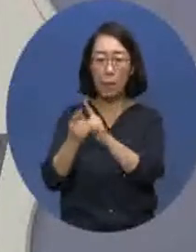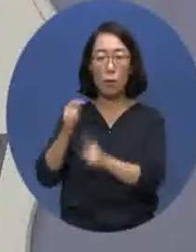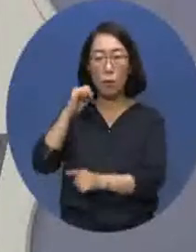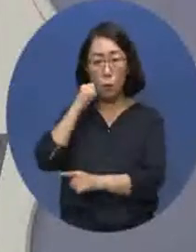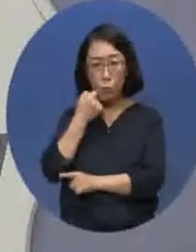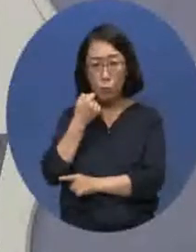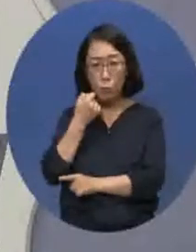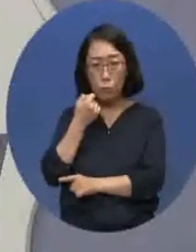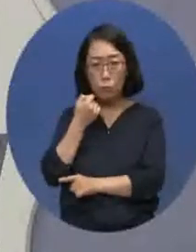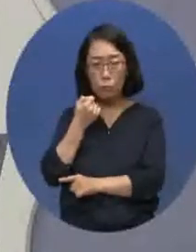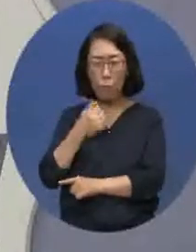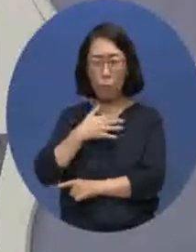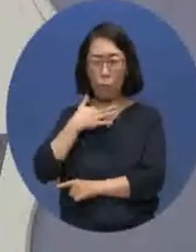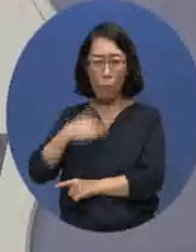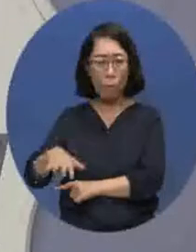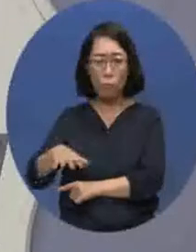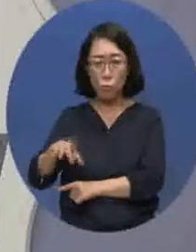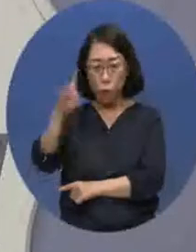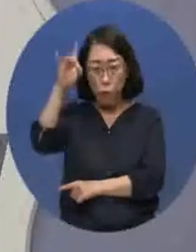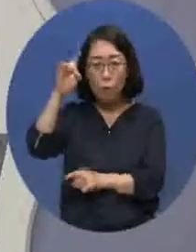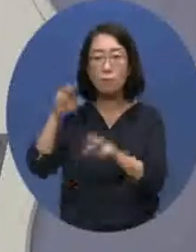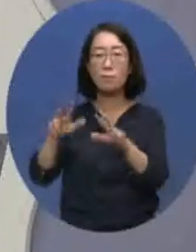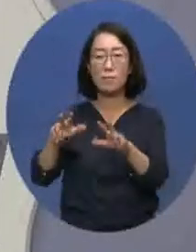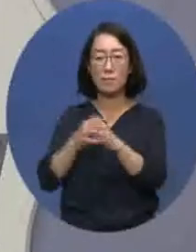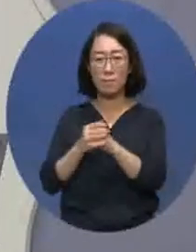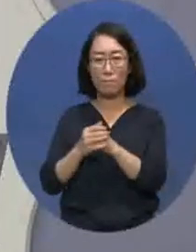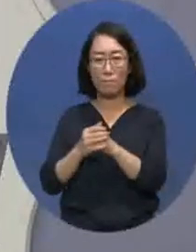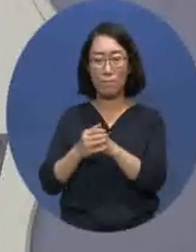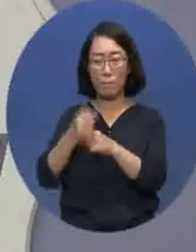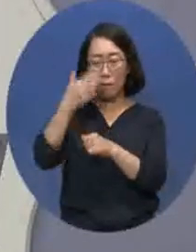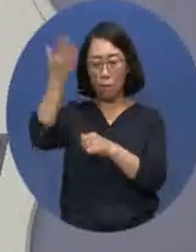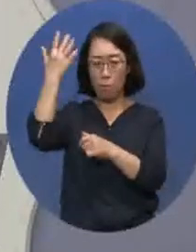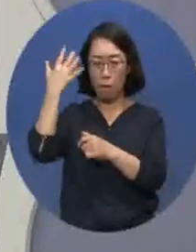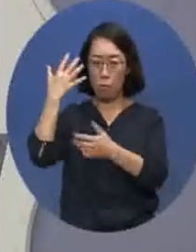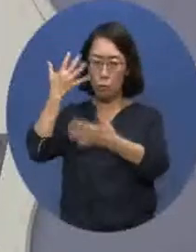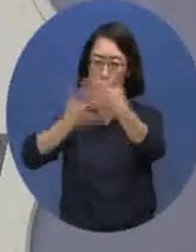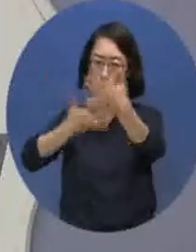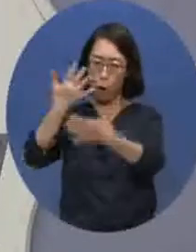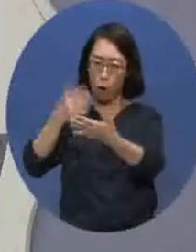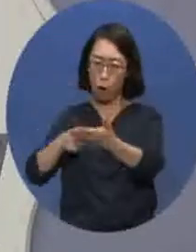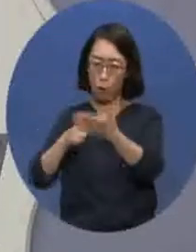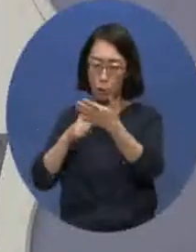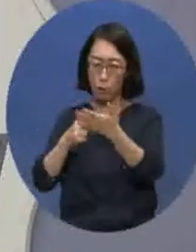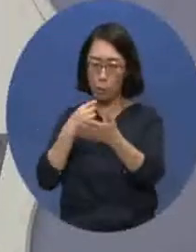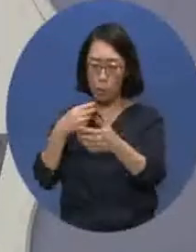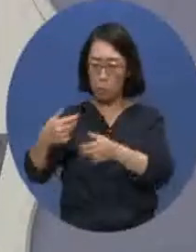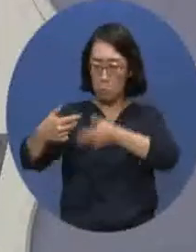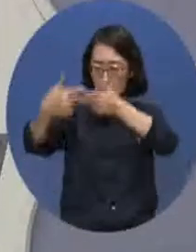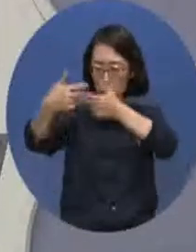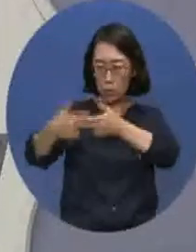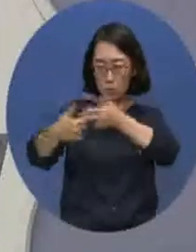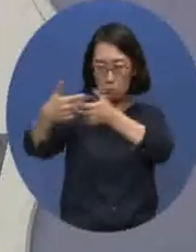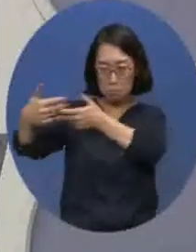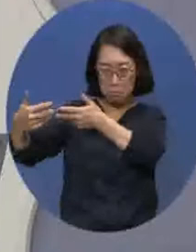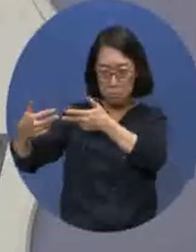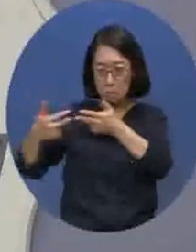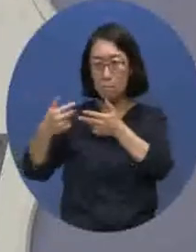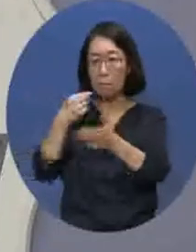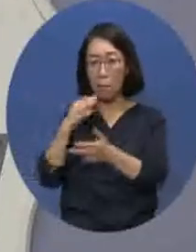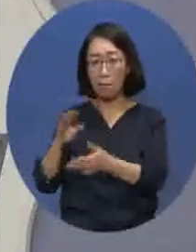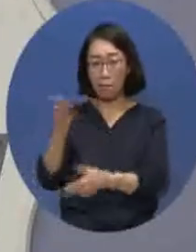없었던 이제 이런 공상과학 영화에서나 봤던 이런 상황을 맞닥뜨리게 됐는데 어